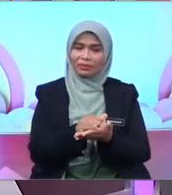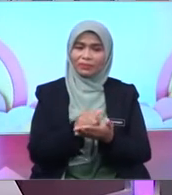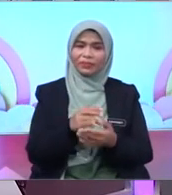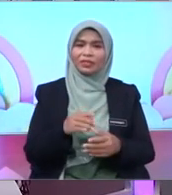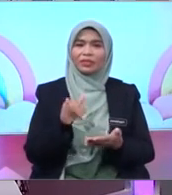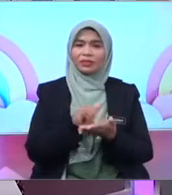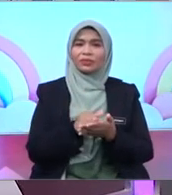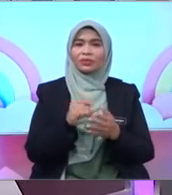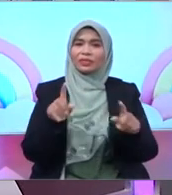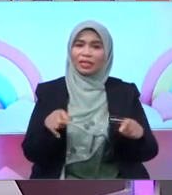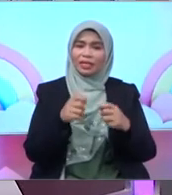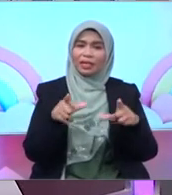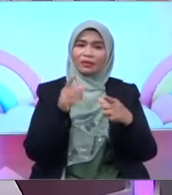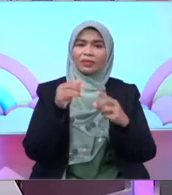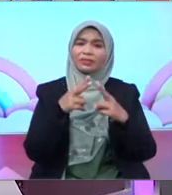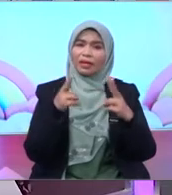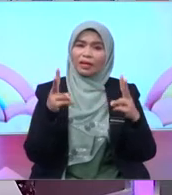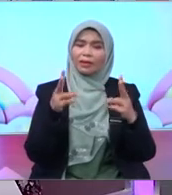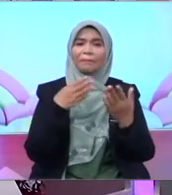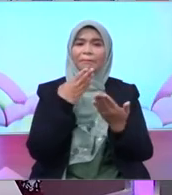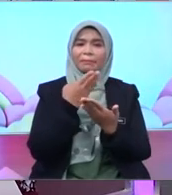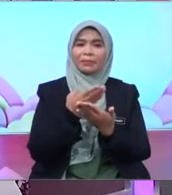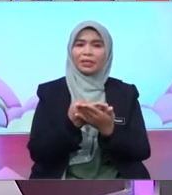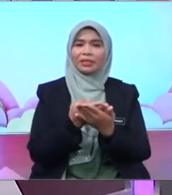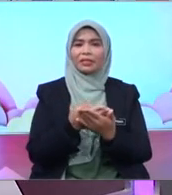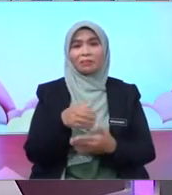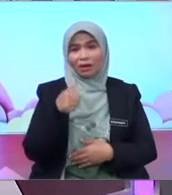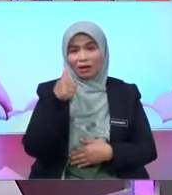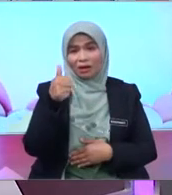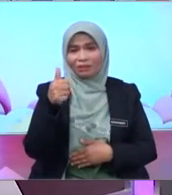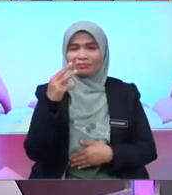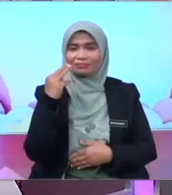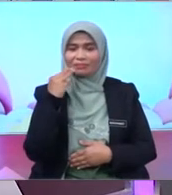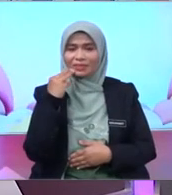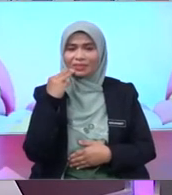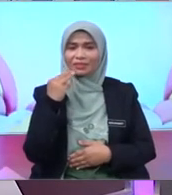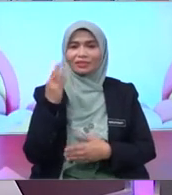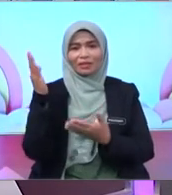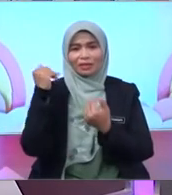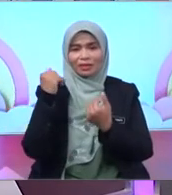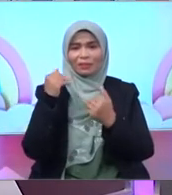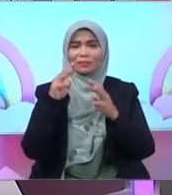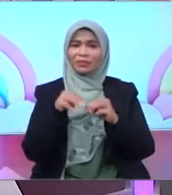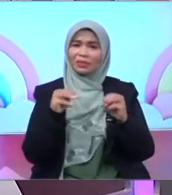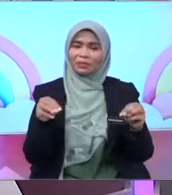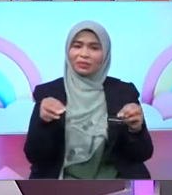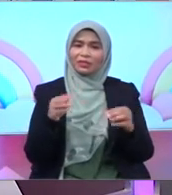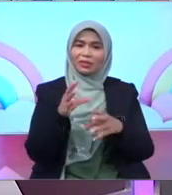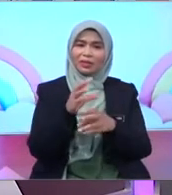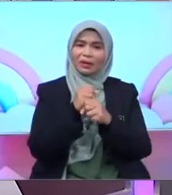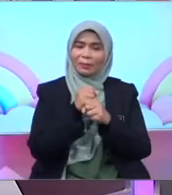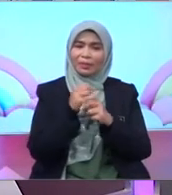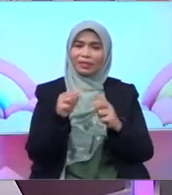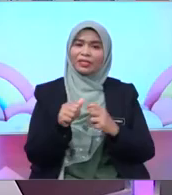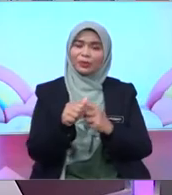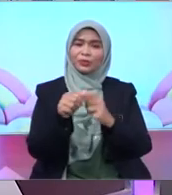tingkah laku yang sangat baik ada sangat bermodel bagus sekali Mira dan diharapkan murid-murid pun dapat mencontohi